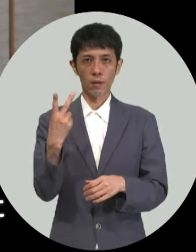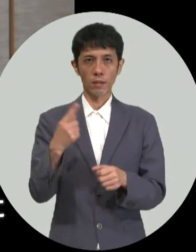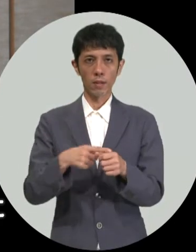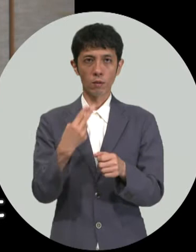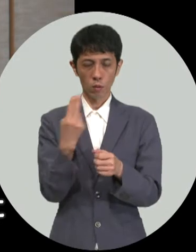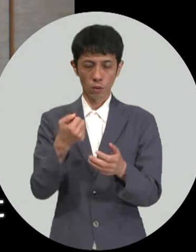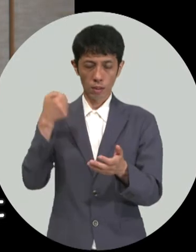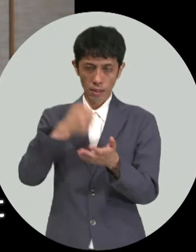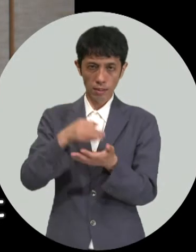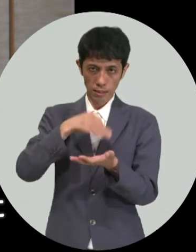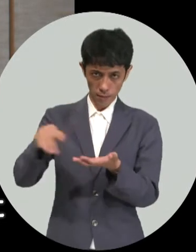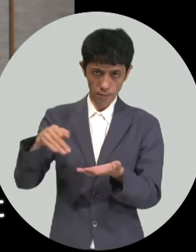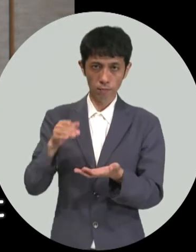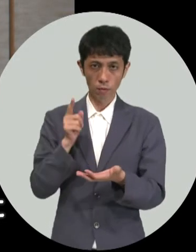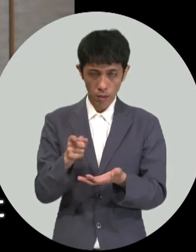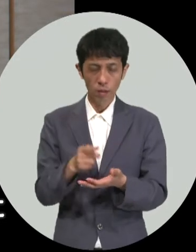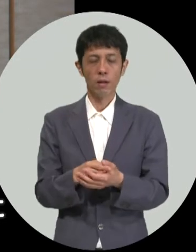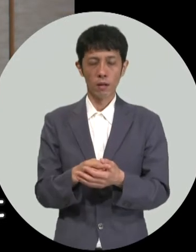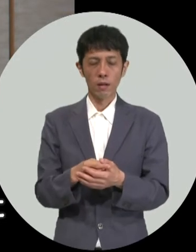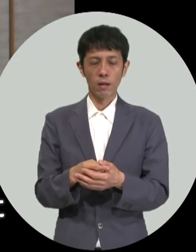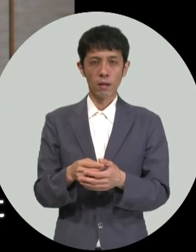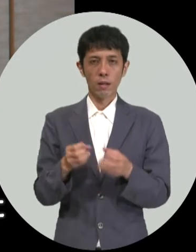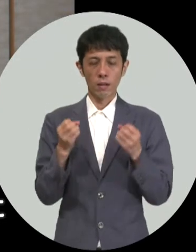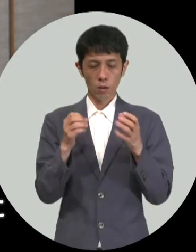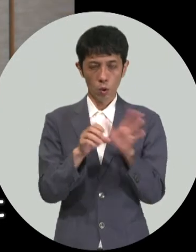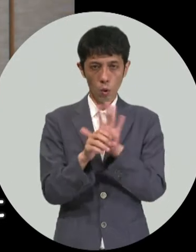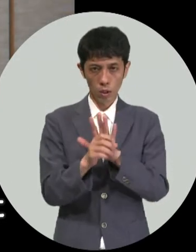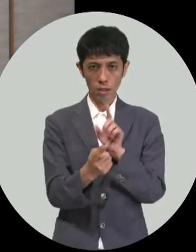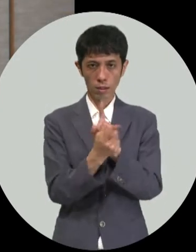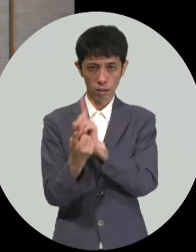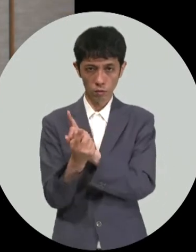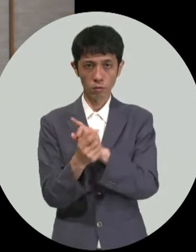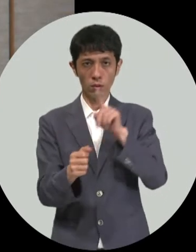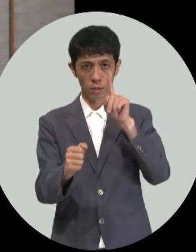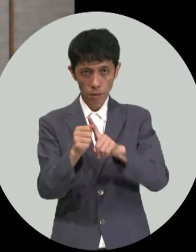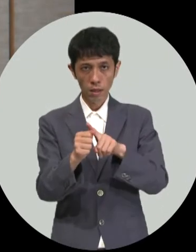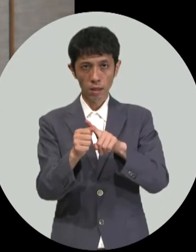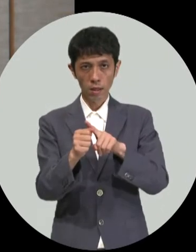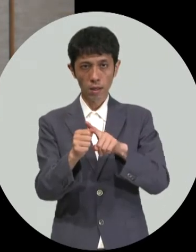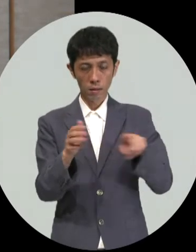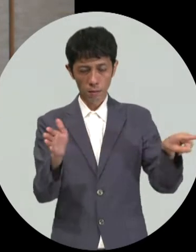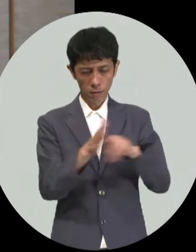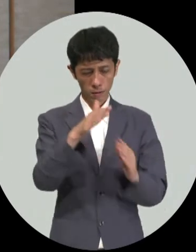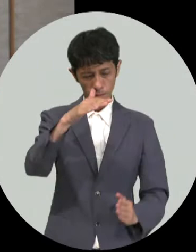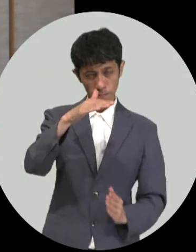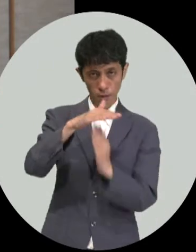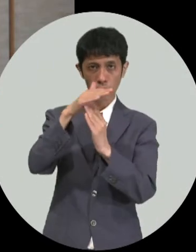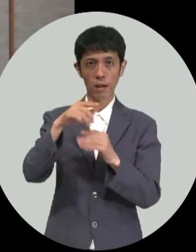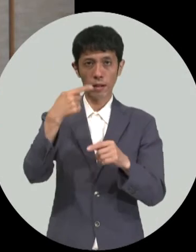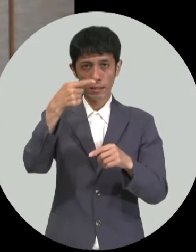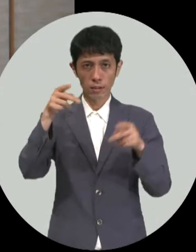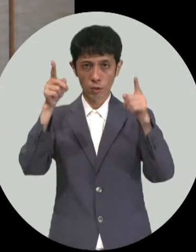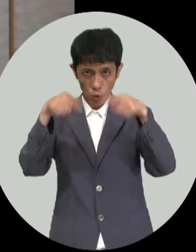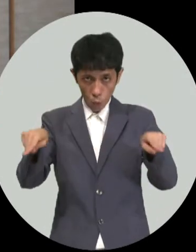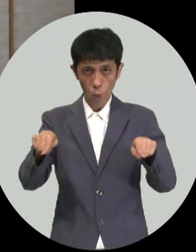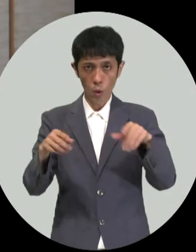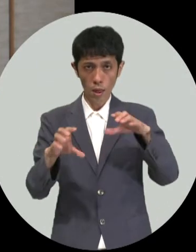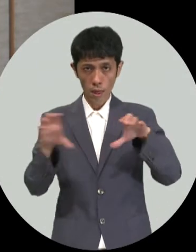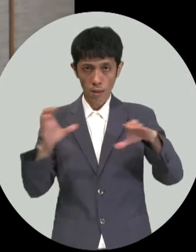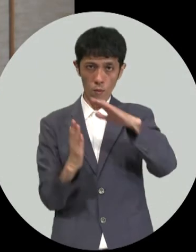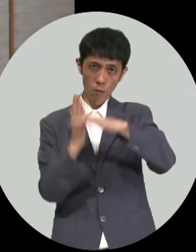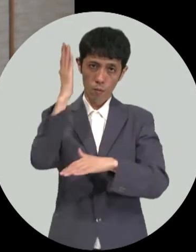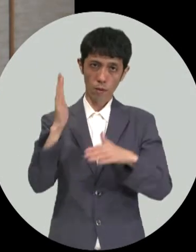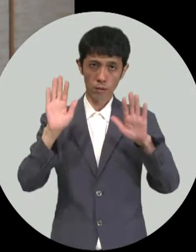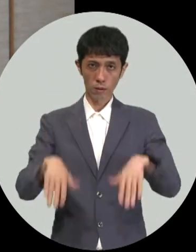度の決算規模は新型コロナウイルス感染症対策のために過去最大かつ初めて1兆円を超える規模となり